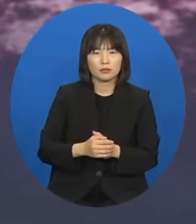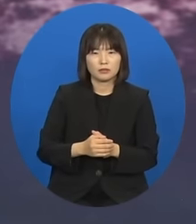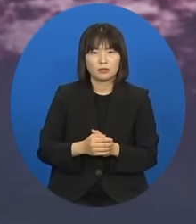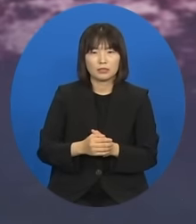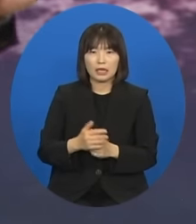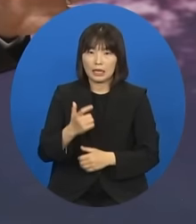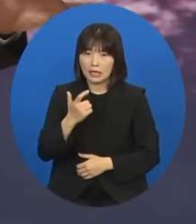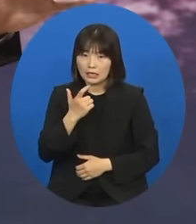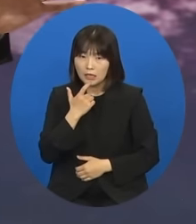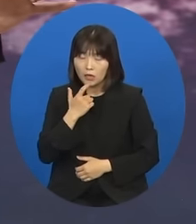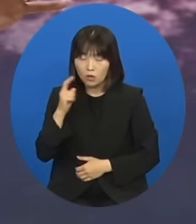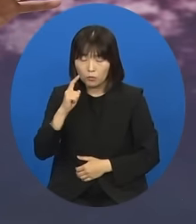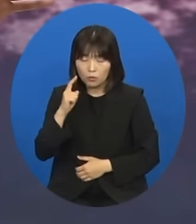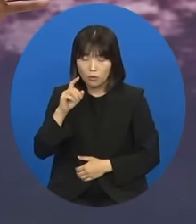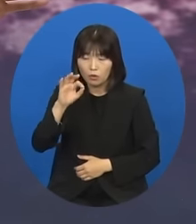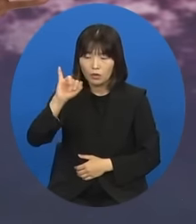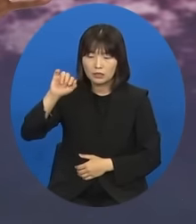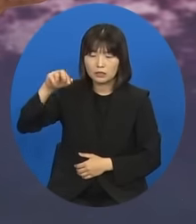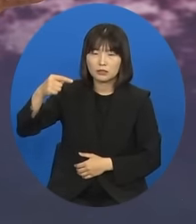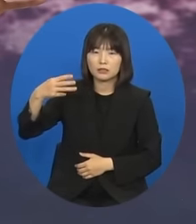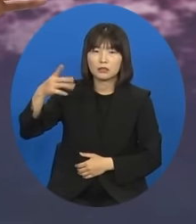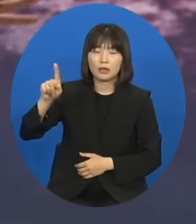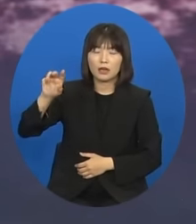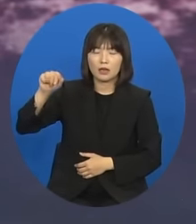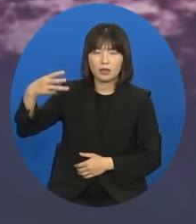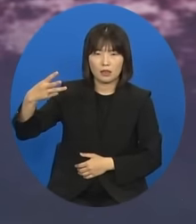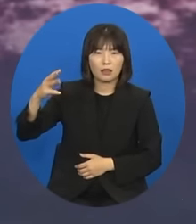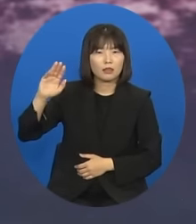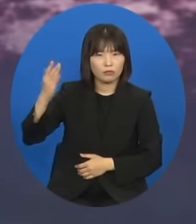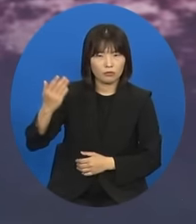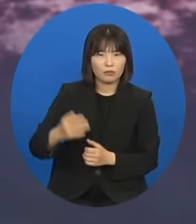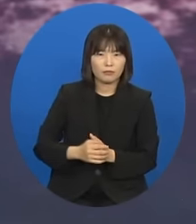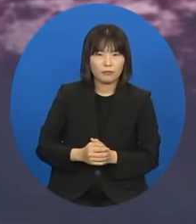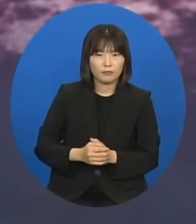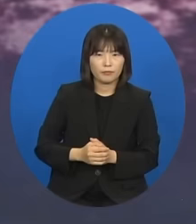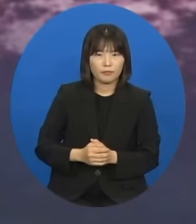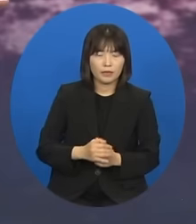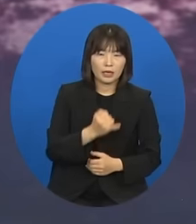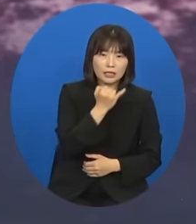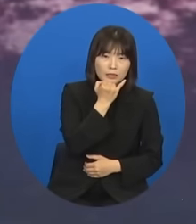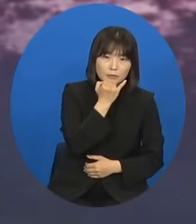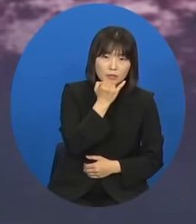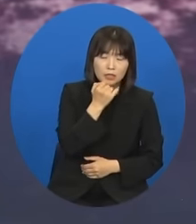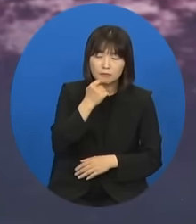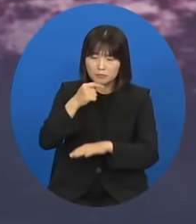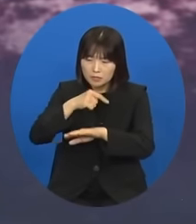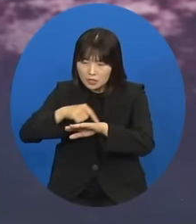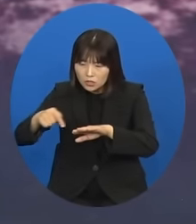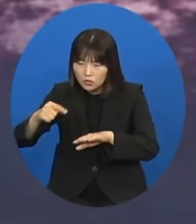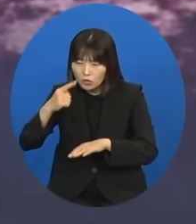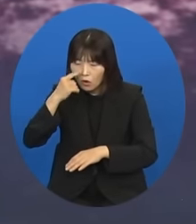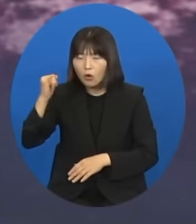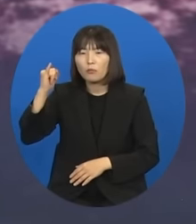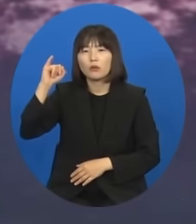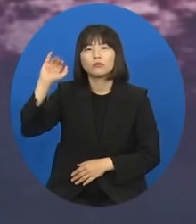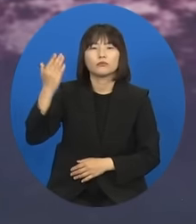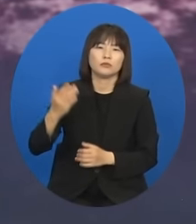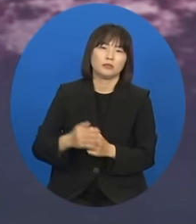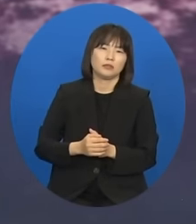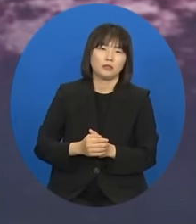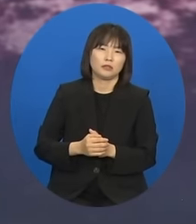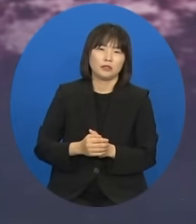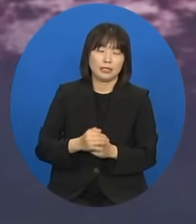돼요 이스라엘 민족이 돼요 그러니까 리브가는 그 민족의 어머니가 되는 것이죠 그녀의